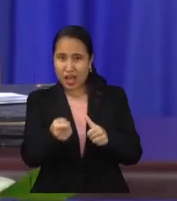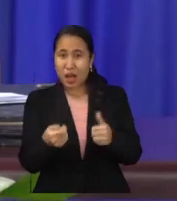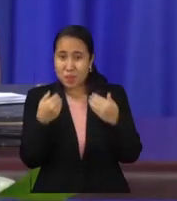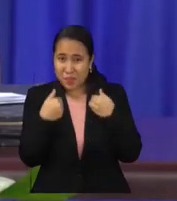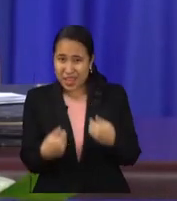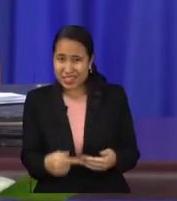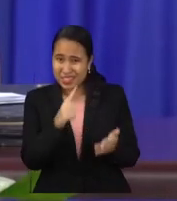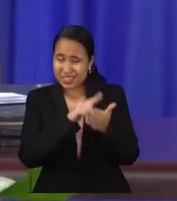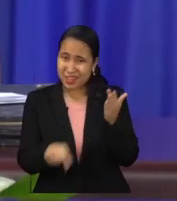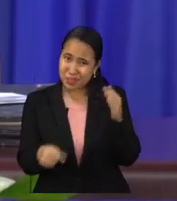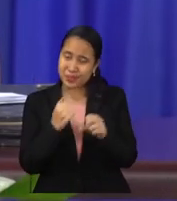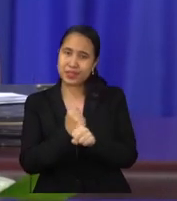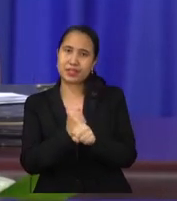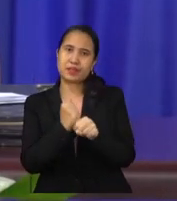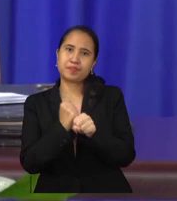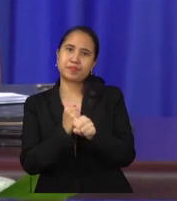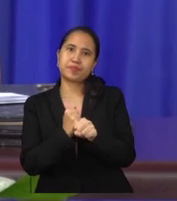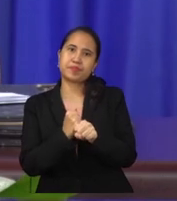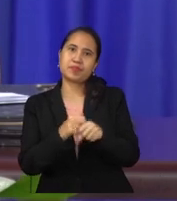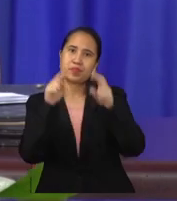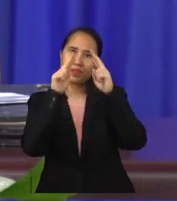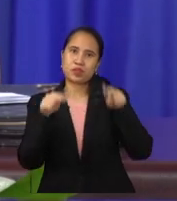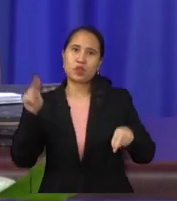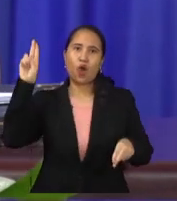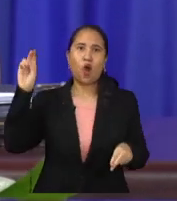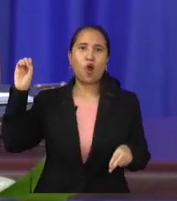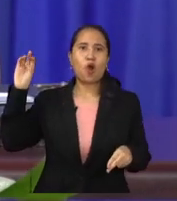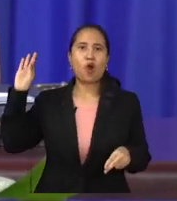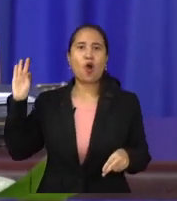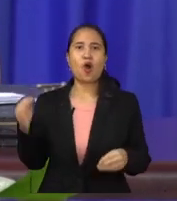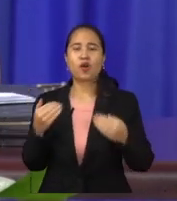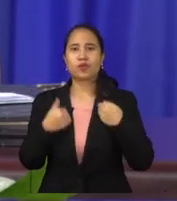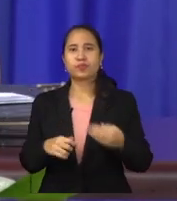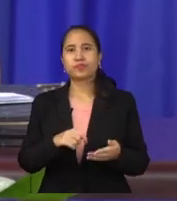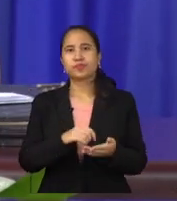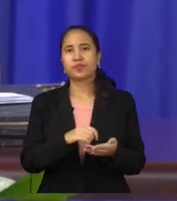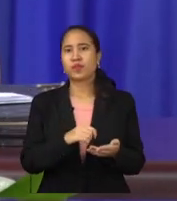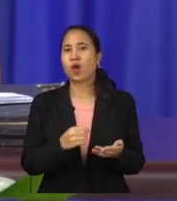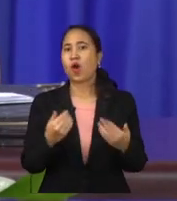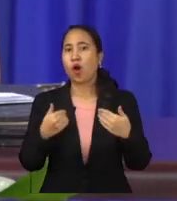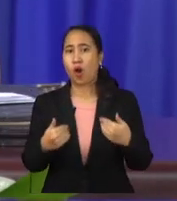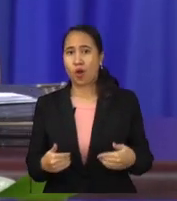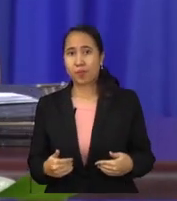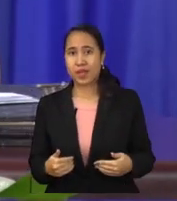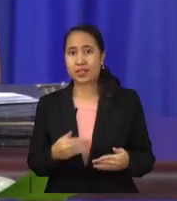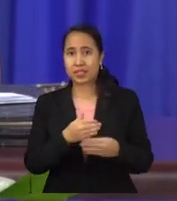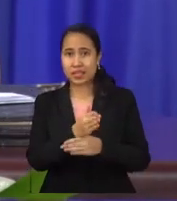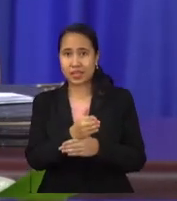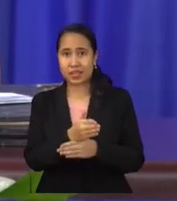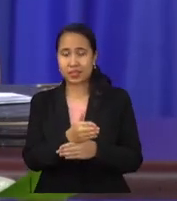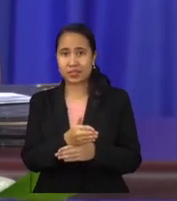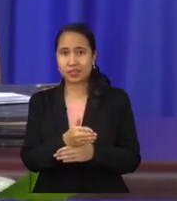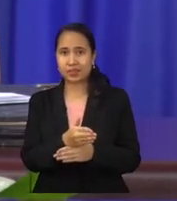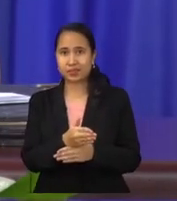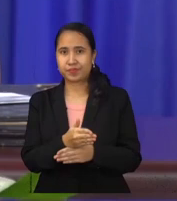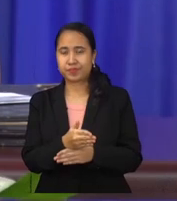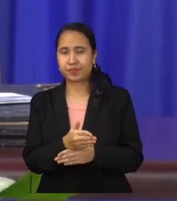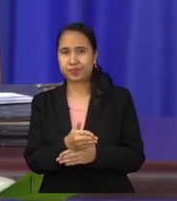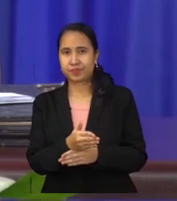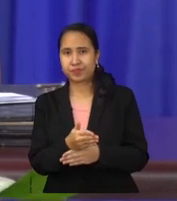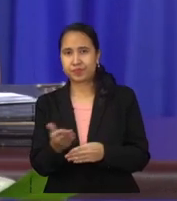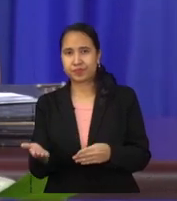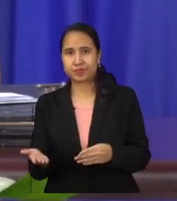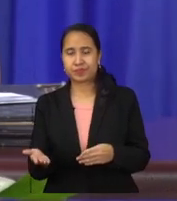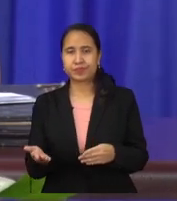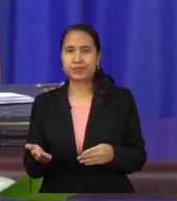misdrijven. Het Internationaal Hof voor de Rechten van de Mens acht amnestiewetten eveneens duidelijk onverenigbaar,